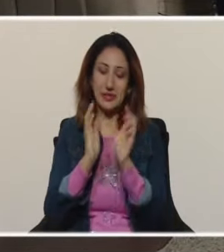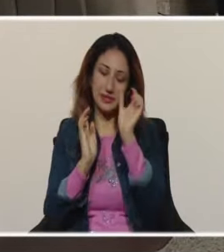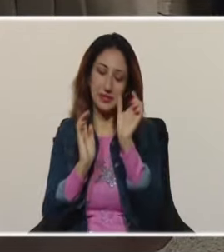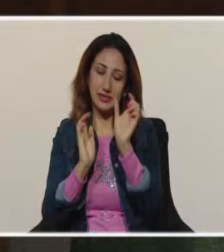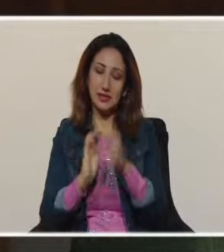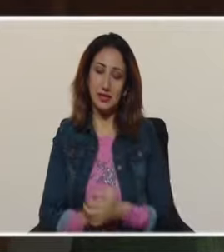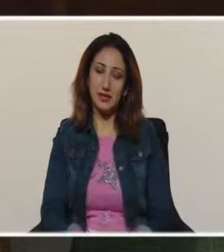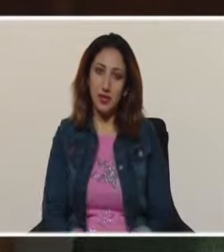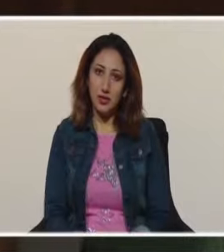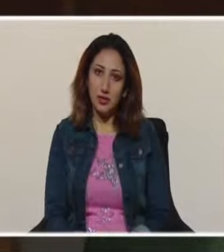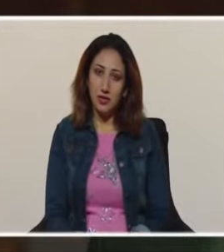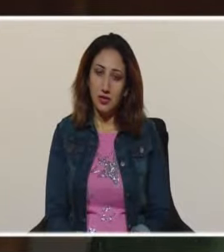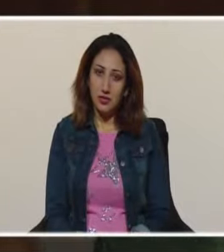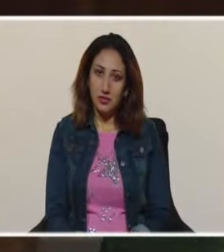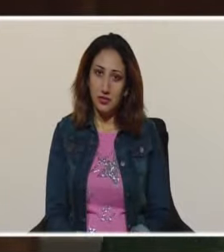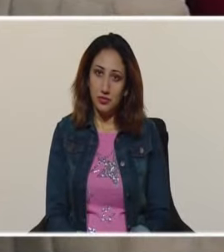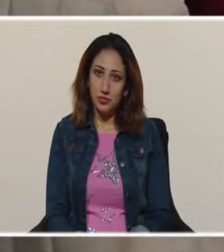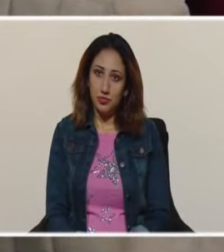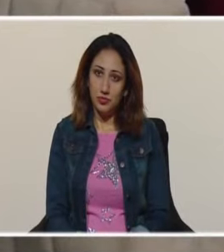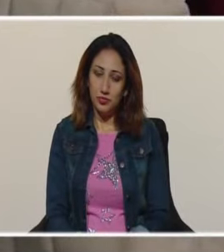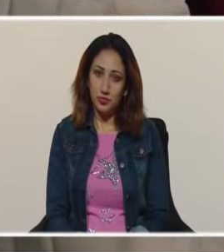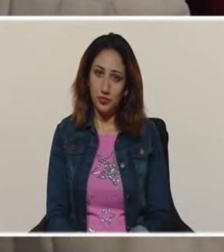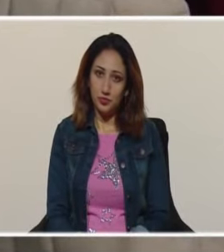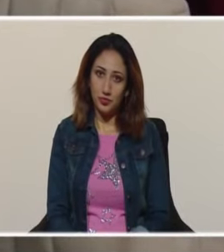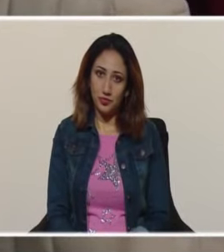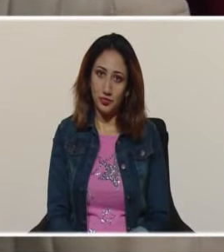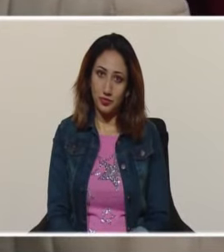تمام؟ معايا الكاميرا